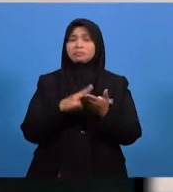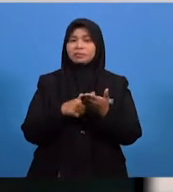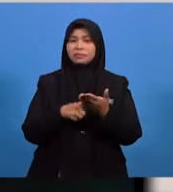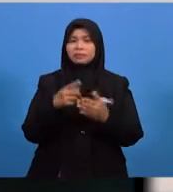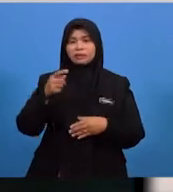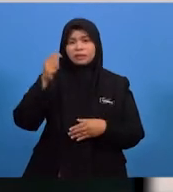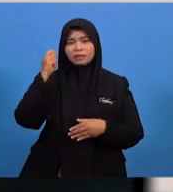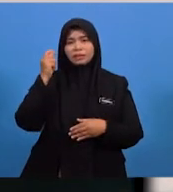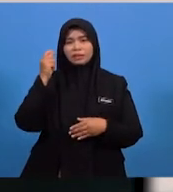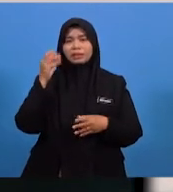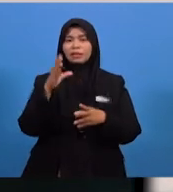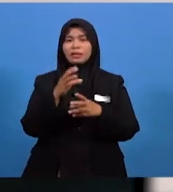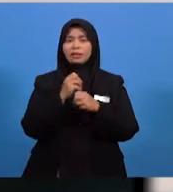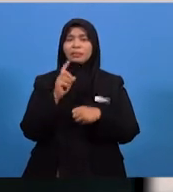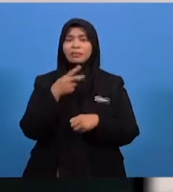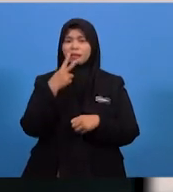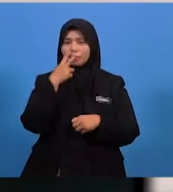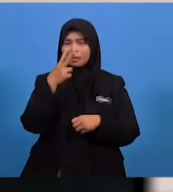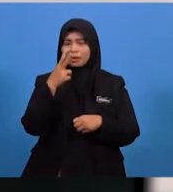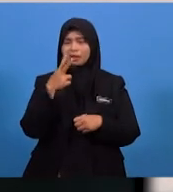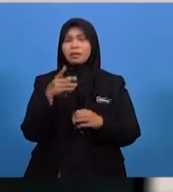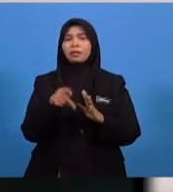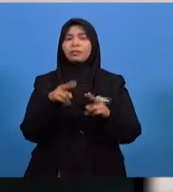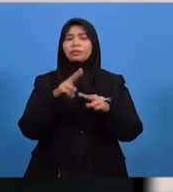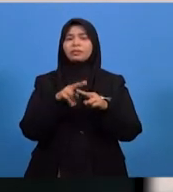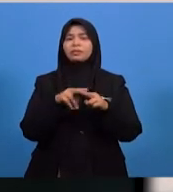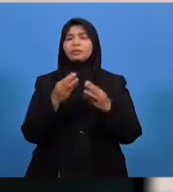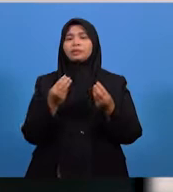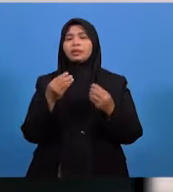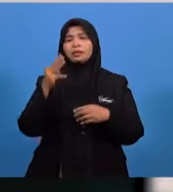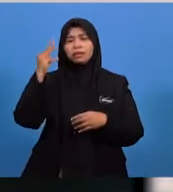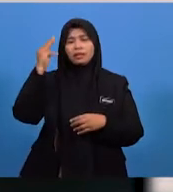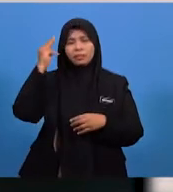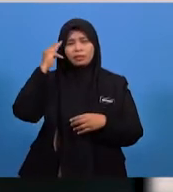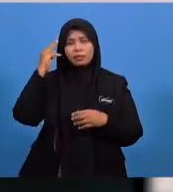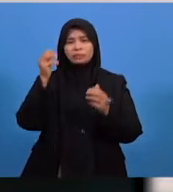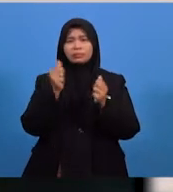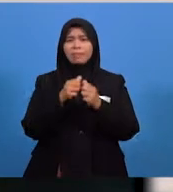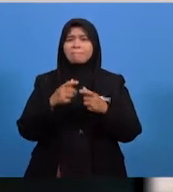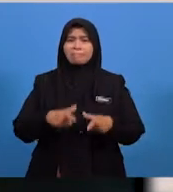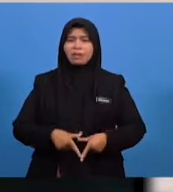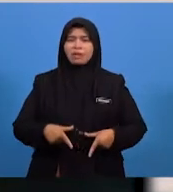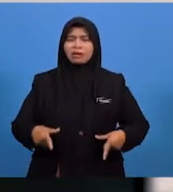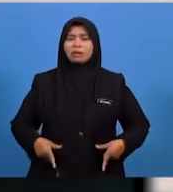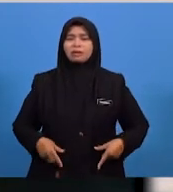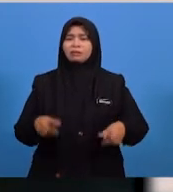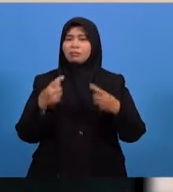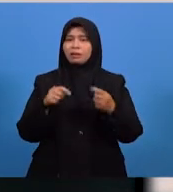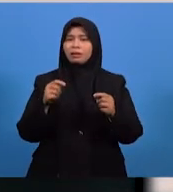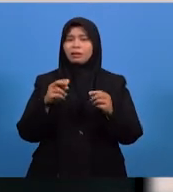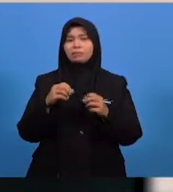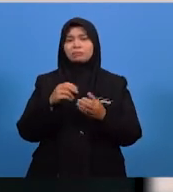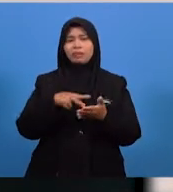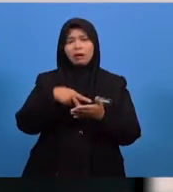kita lihat penduduk Tanah Melayu dengan beraninya telah bangun berjuang menentang